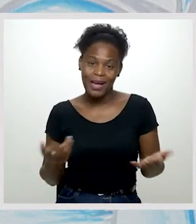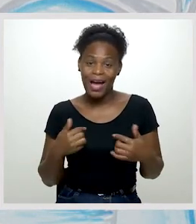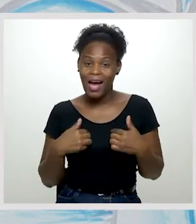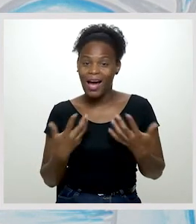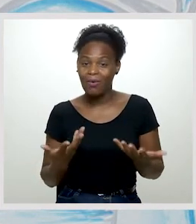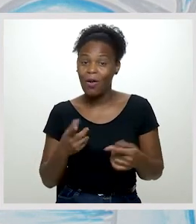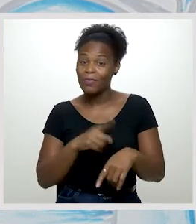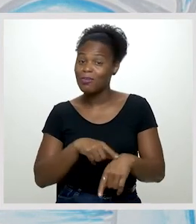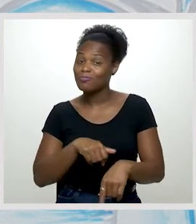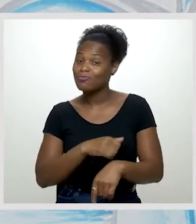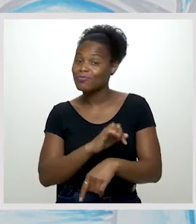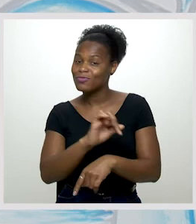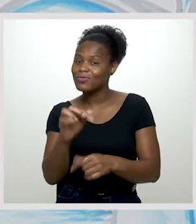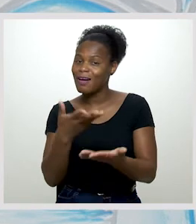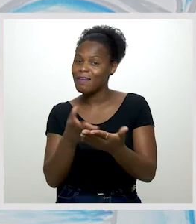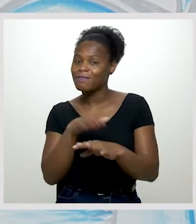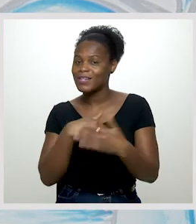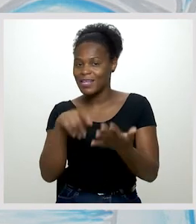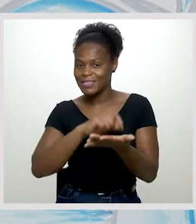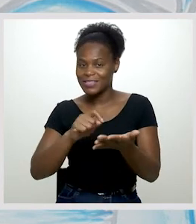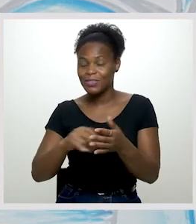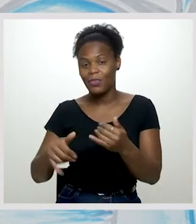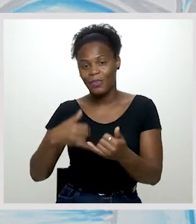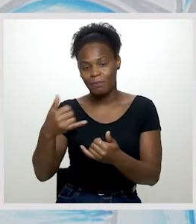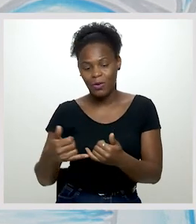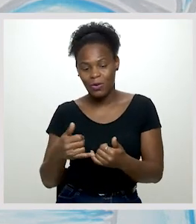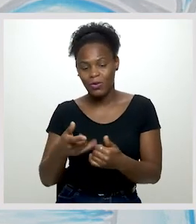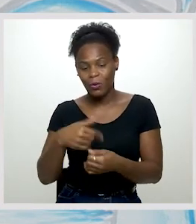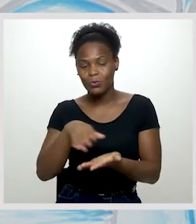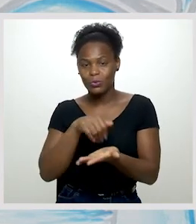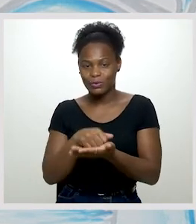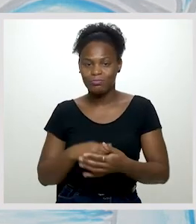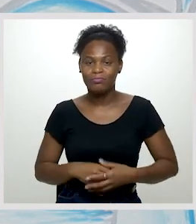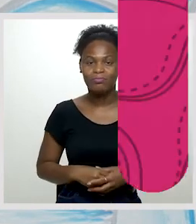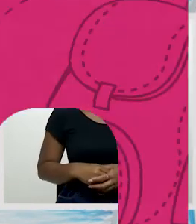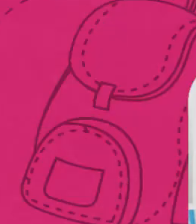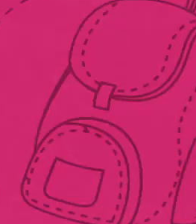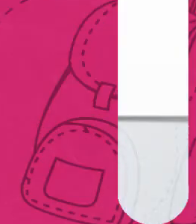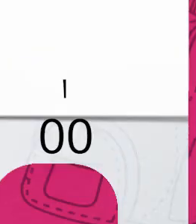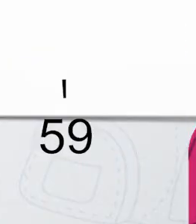le temps de faire cet exercice et après on corrige.